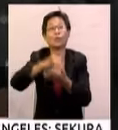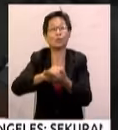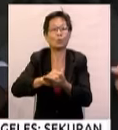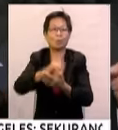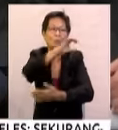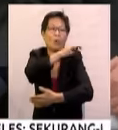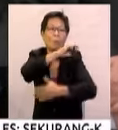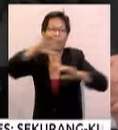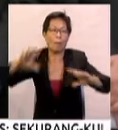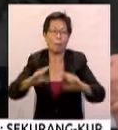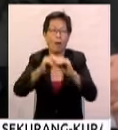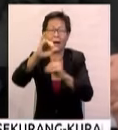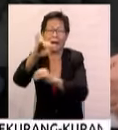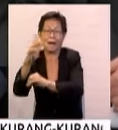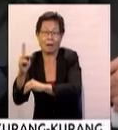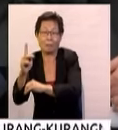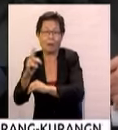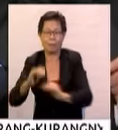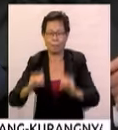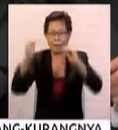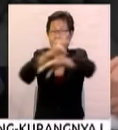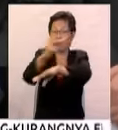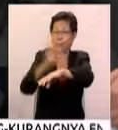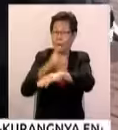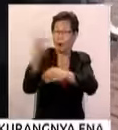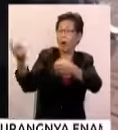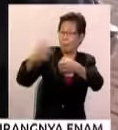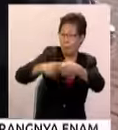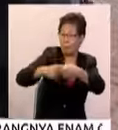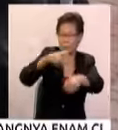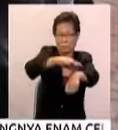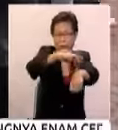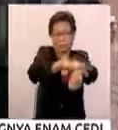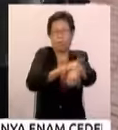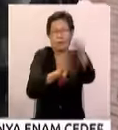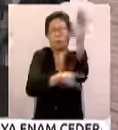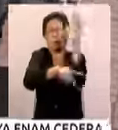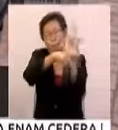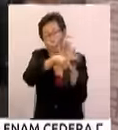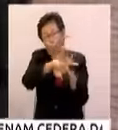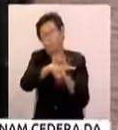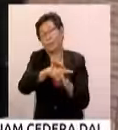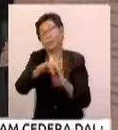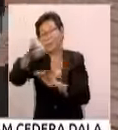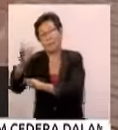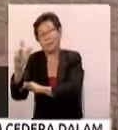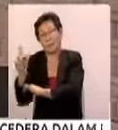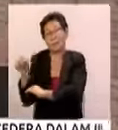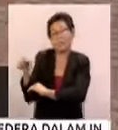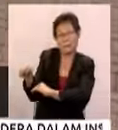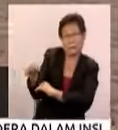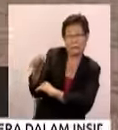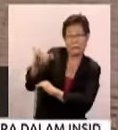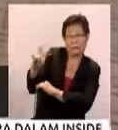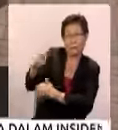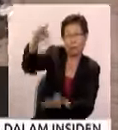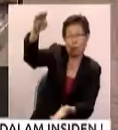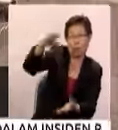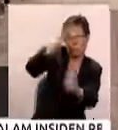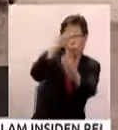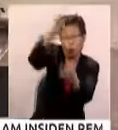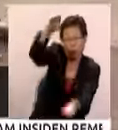mempenguruskan mesyuarat jawatan kuasa peringkat kebangsaan mengenai denggi di bangunan parlimen. Tambahnya, jawatankuasa turut menyasarkan pengurangan